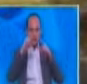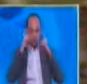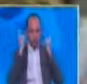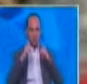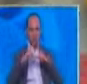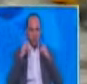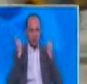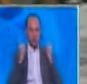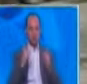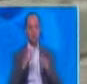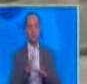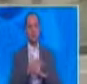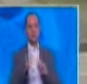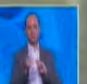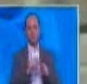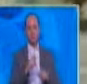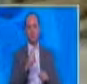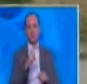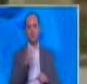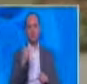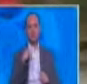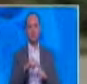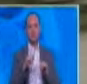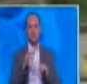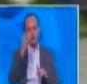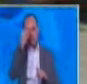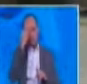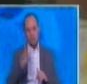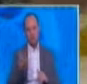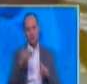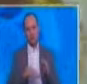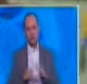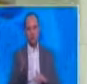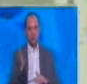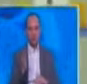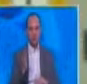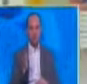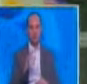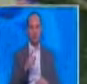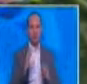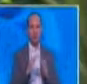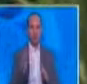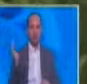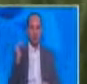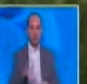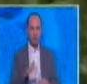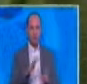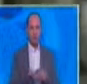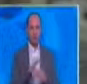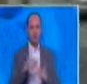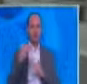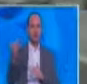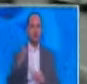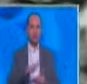maske gibi ekipmanlarımızı kullanıyoruz. Ve yine hastaneden çıkarken Eve geldiğimiz zaman